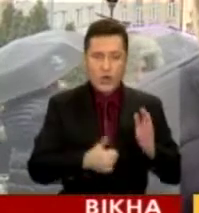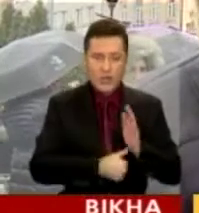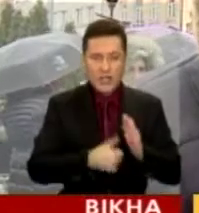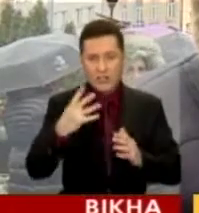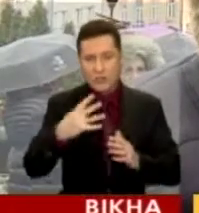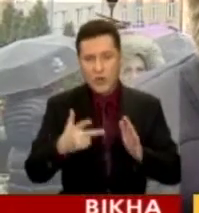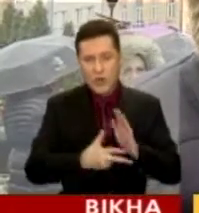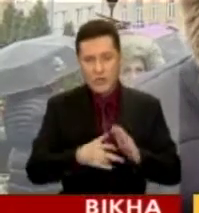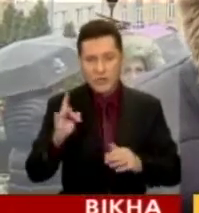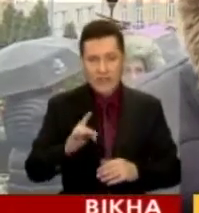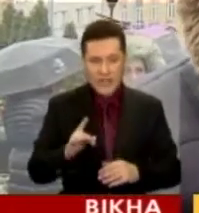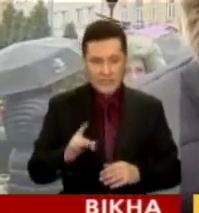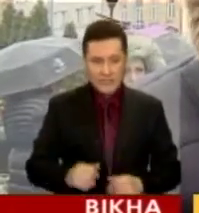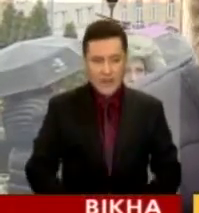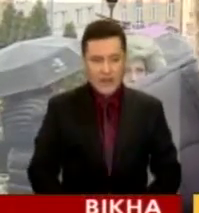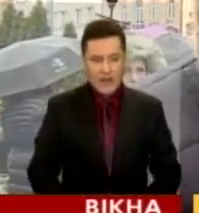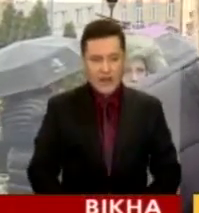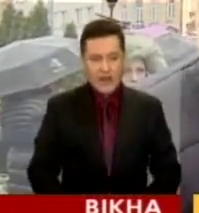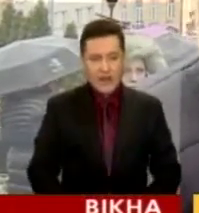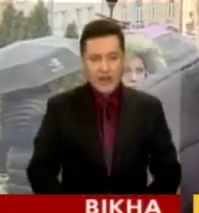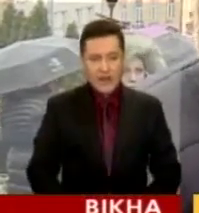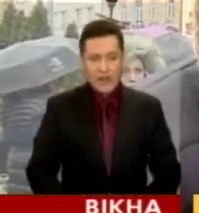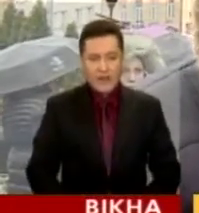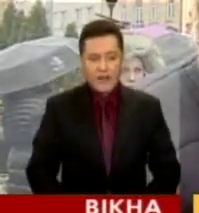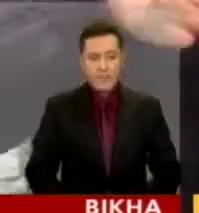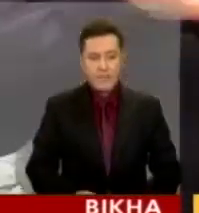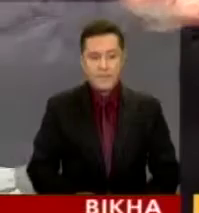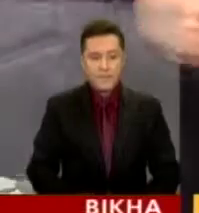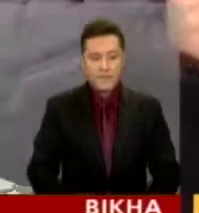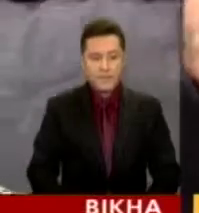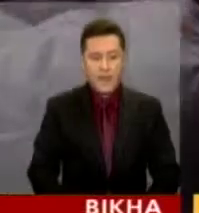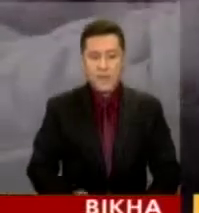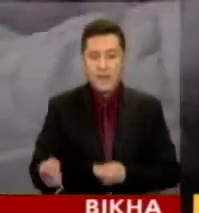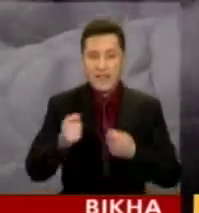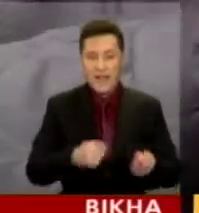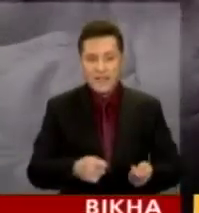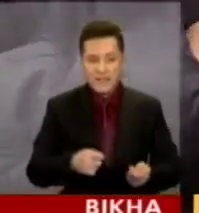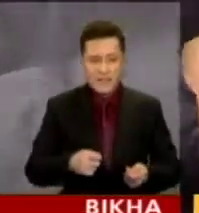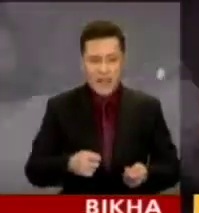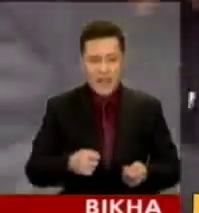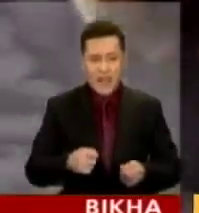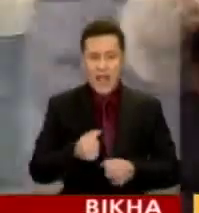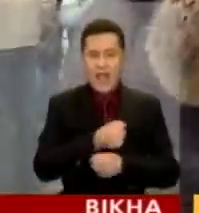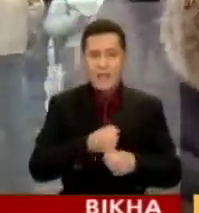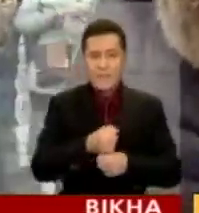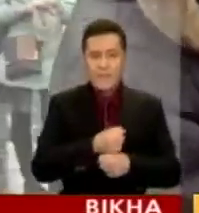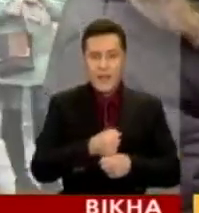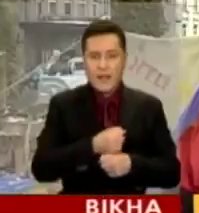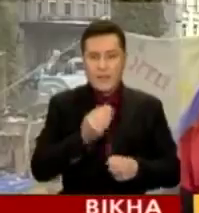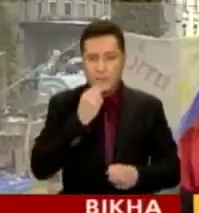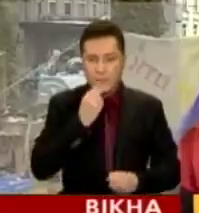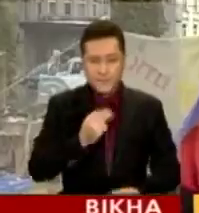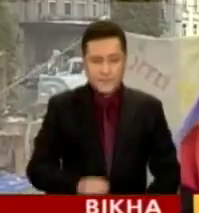46-48 розмір. Нові стененька, вона трошки полиняла зверху, але ніхто ні разу не був у діти. І принесла закрутки ще, 2 банки літрових